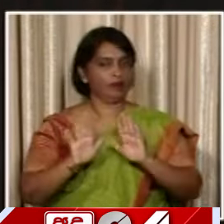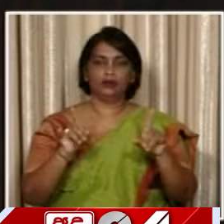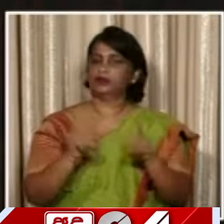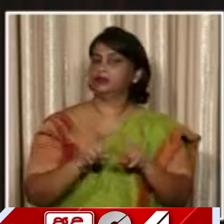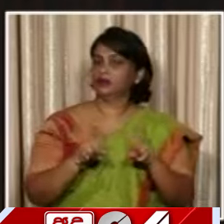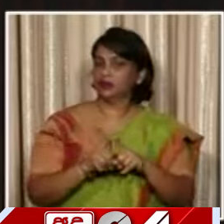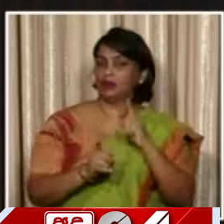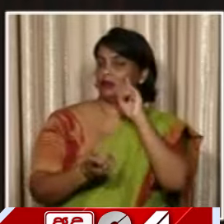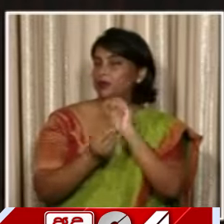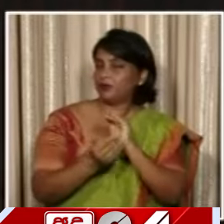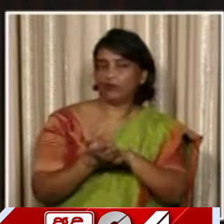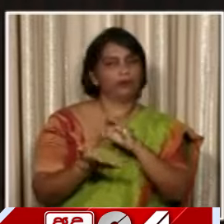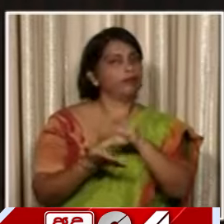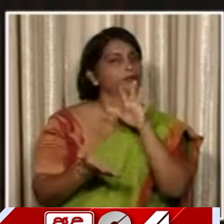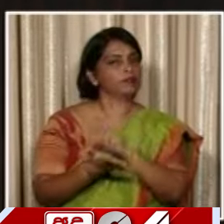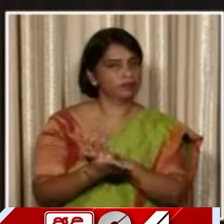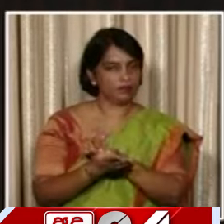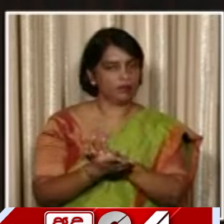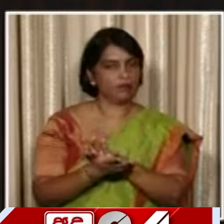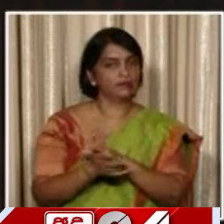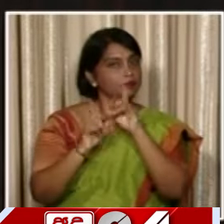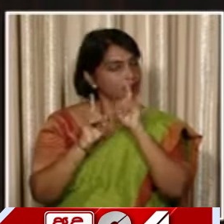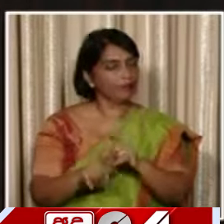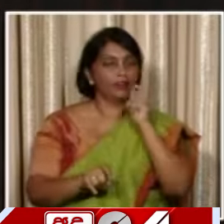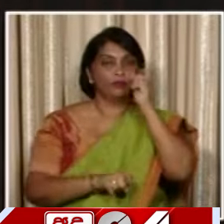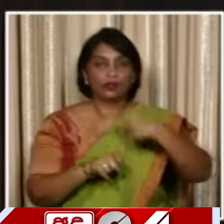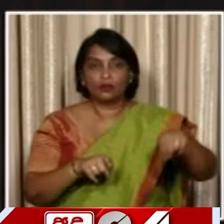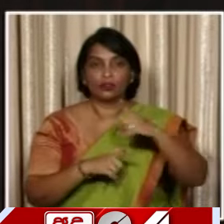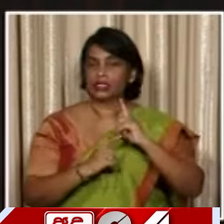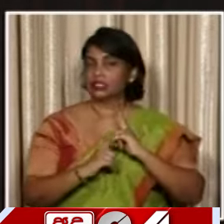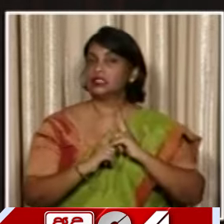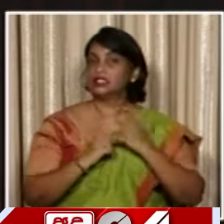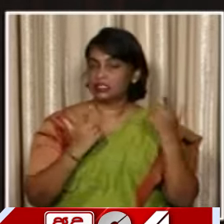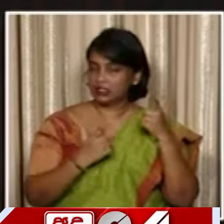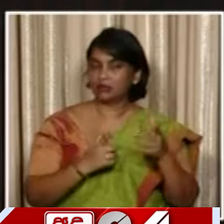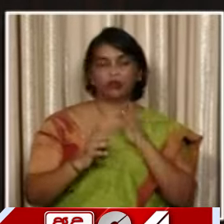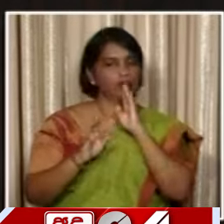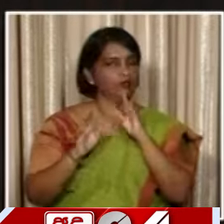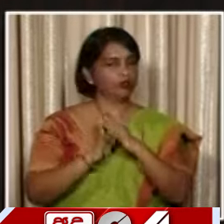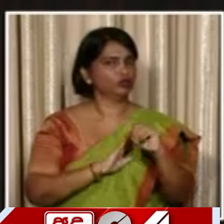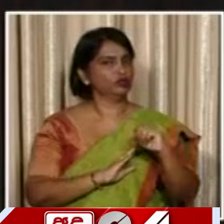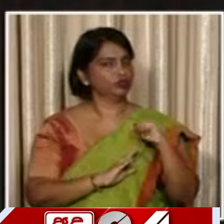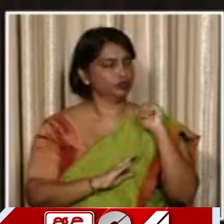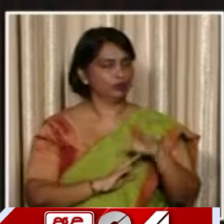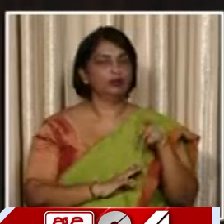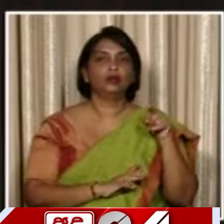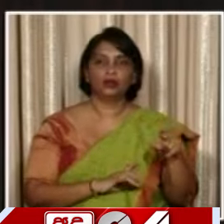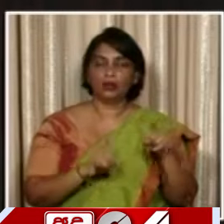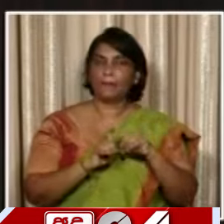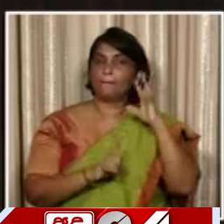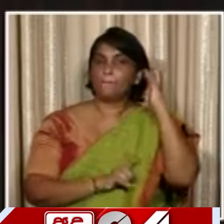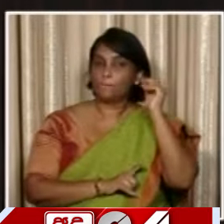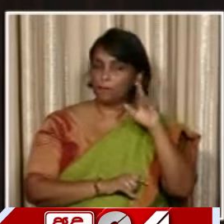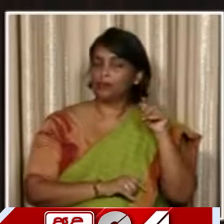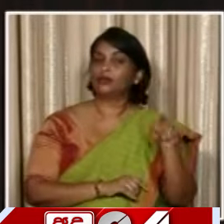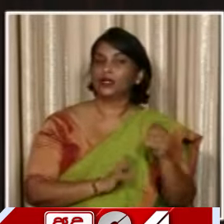වගේම ආරක්ෂාව තහවුරු කළා. ඒවගේ මහජනතාවගේ ජන ජීවිතය ඉතාමත්ම ශක්තිමත් කළා. ඒකේ ප්‍රතිඵලයක්